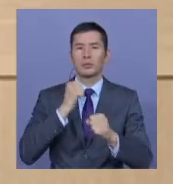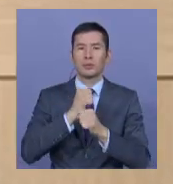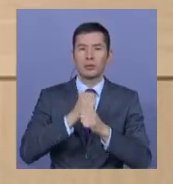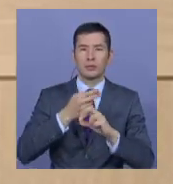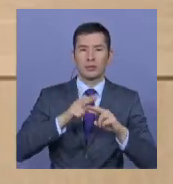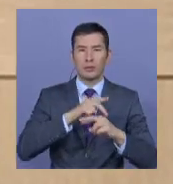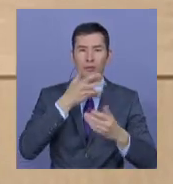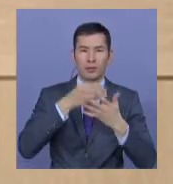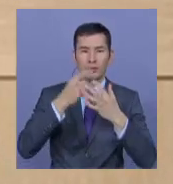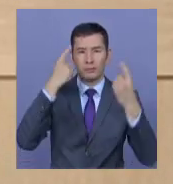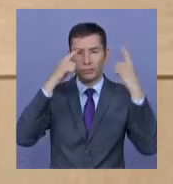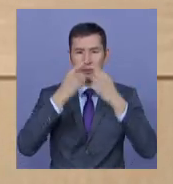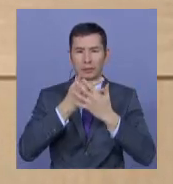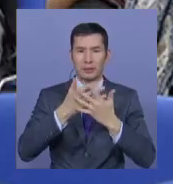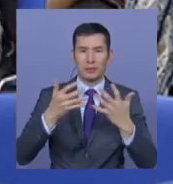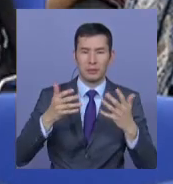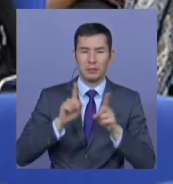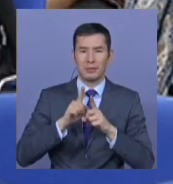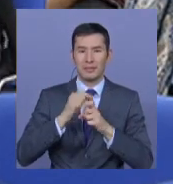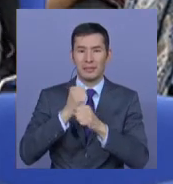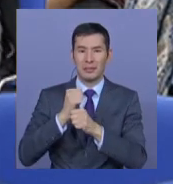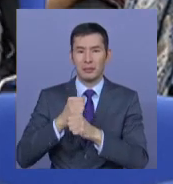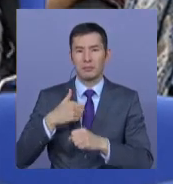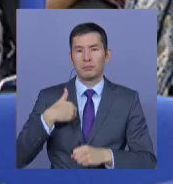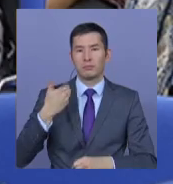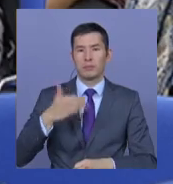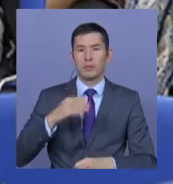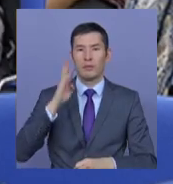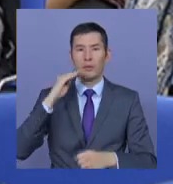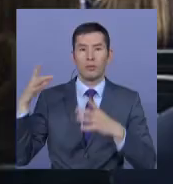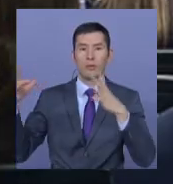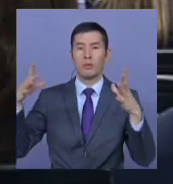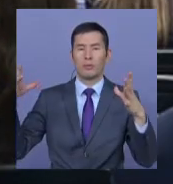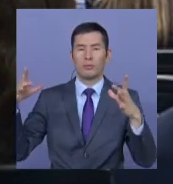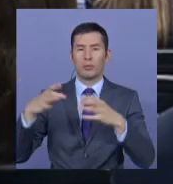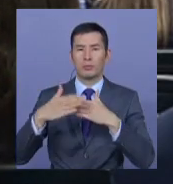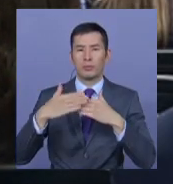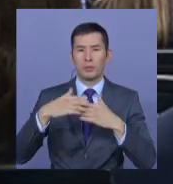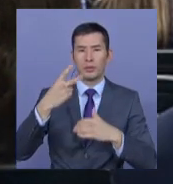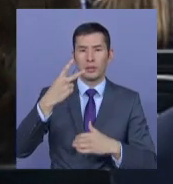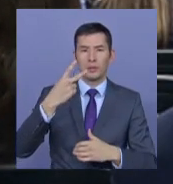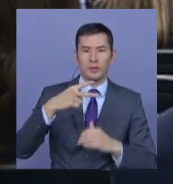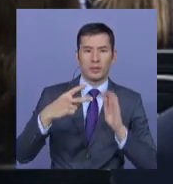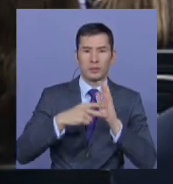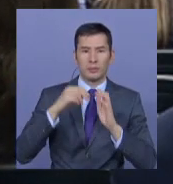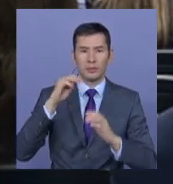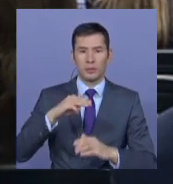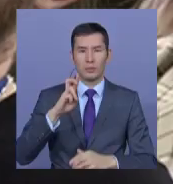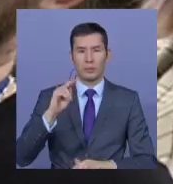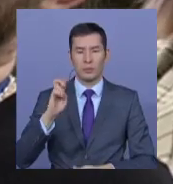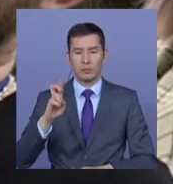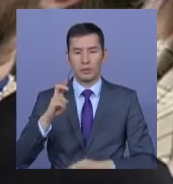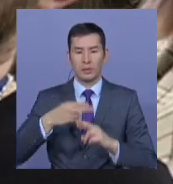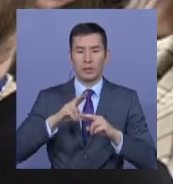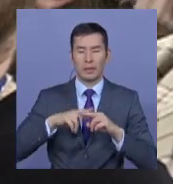жасалған жұмыстардың нәтижесіз екенін айтады. Қазіргі таңда теңіздегі су көлемі 27 мың текше метрді құрайды. Сондықтан